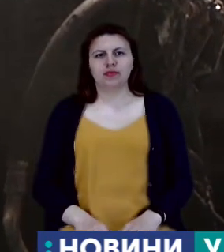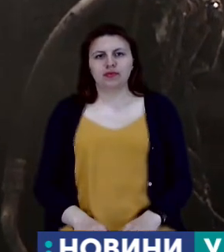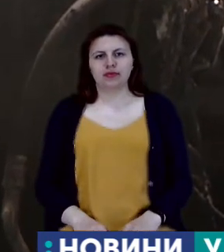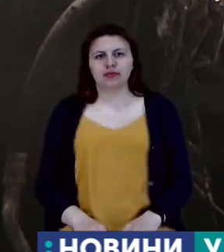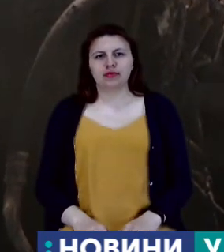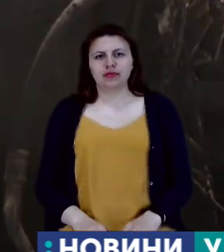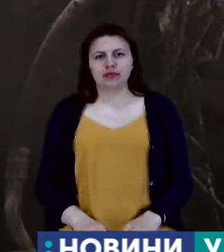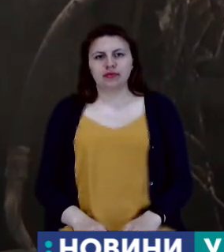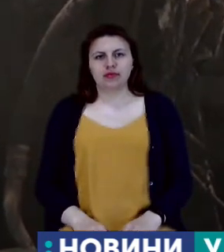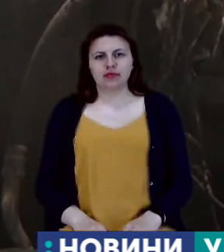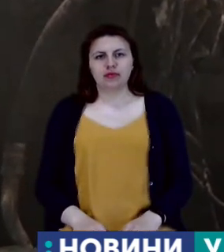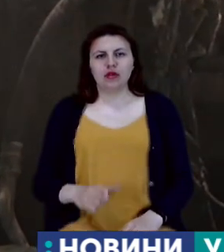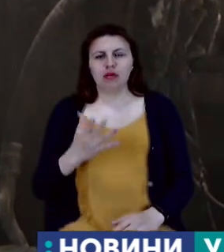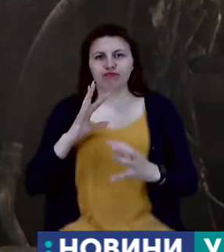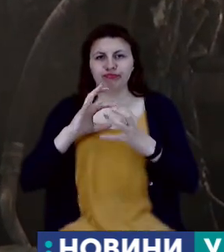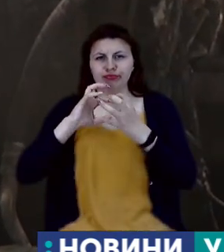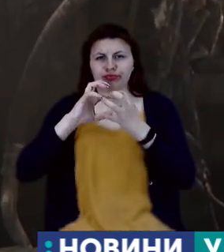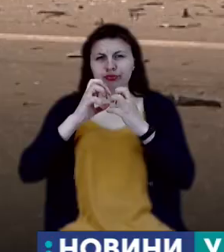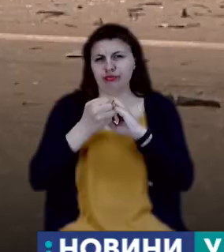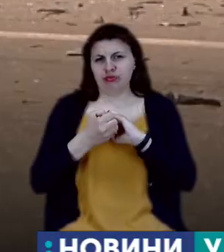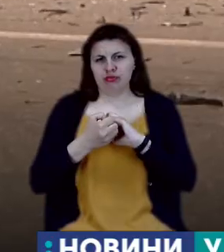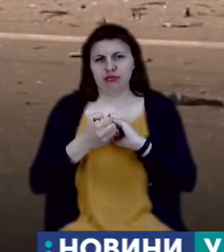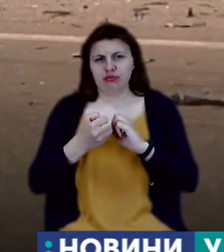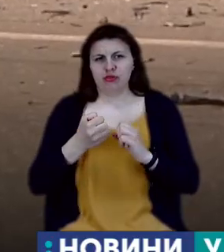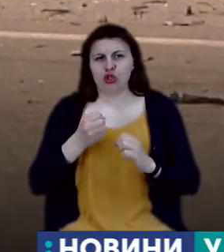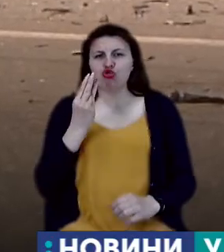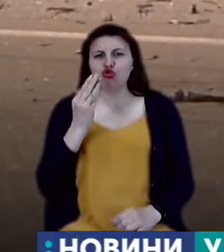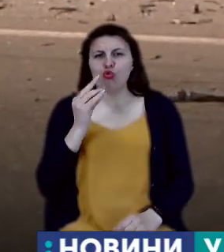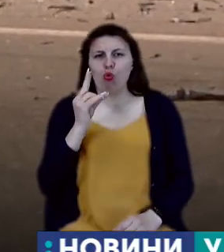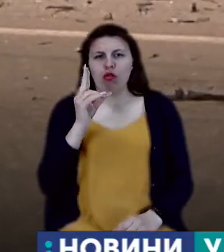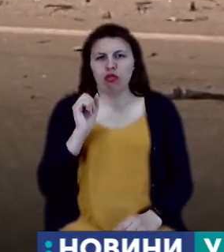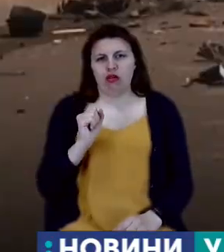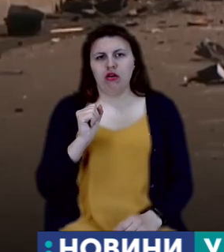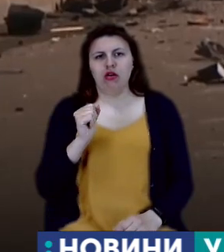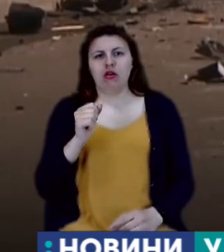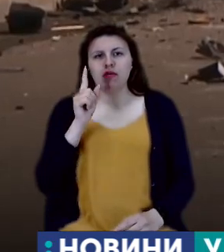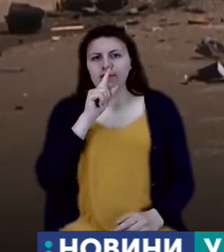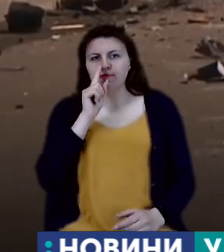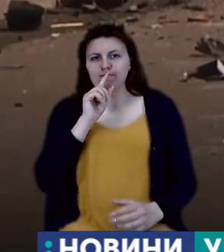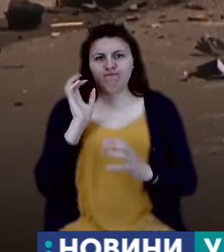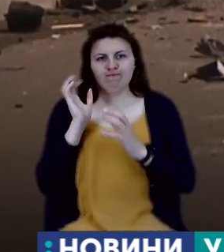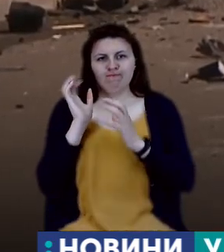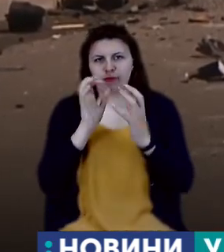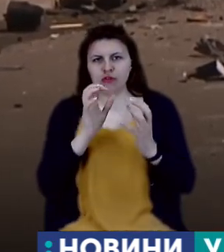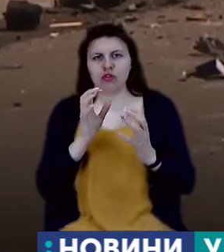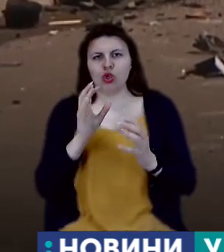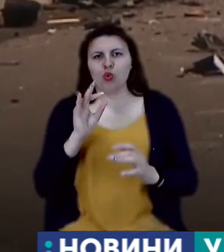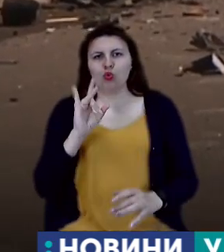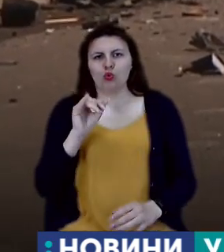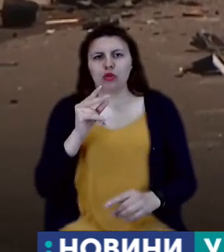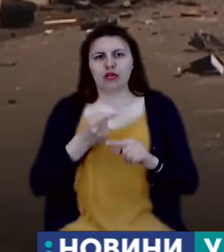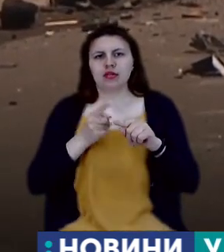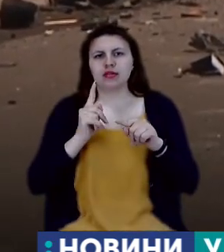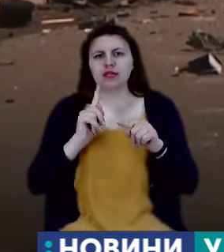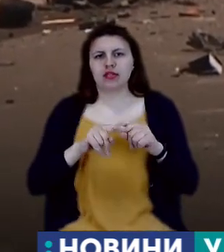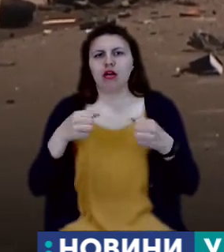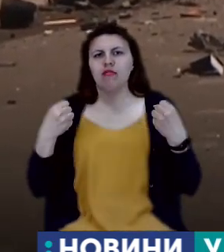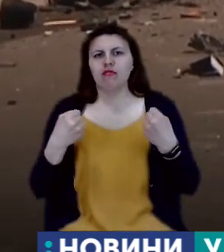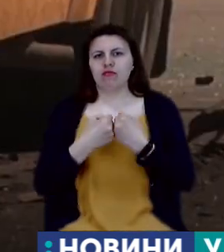Передня частина легкової автівки «Шкода Супер» розбита на узбіччі мікроавтобус «Рута». Це наслідки аварії на вулиці Сользаводській у